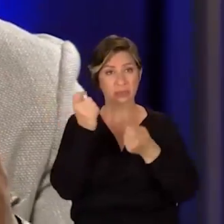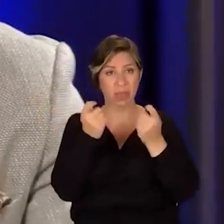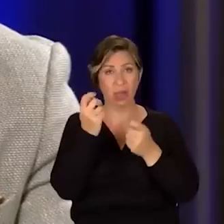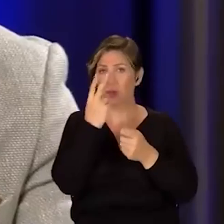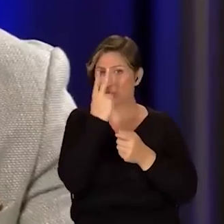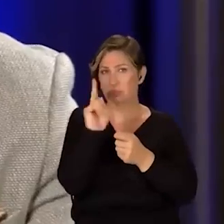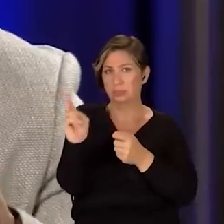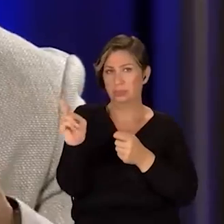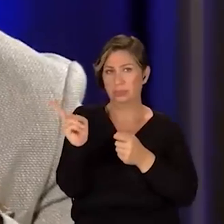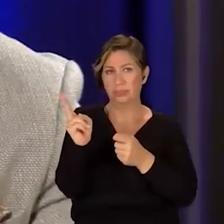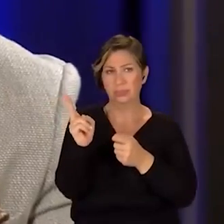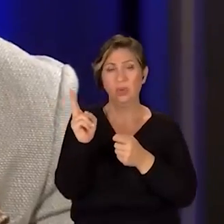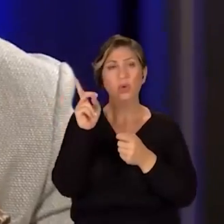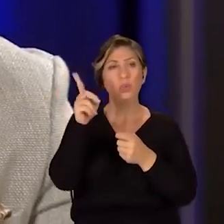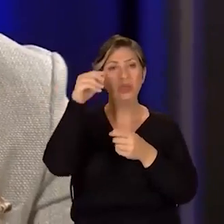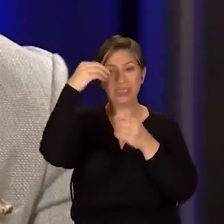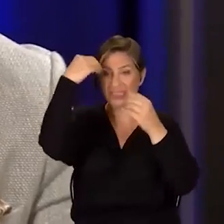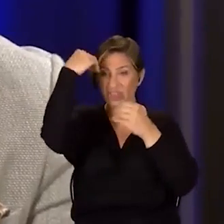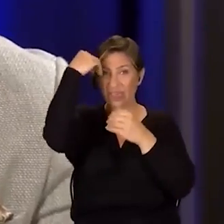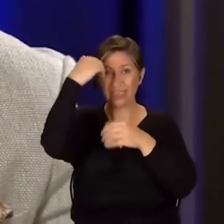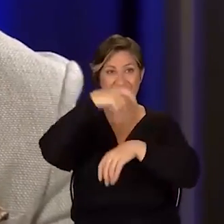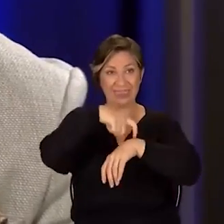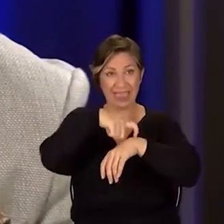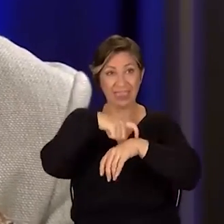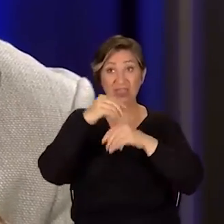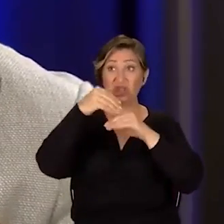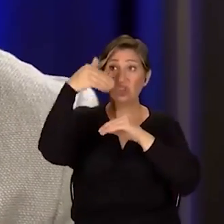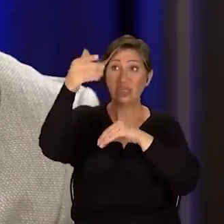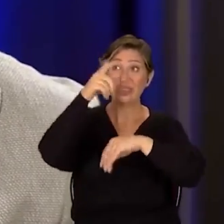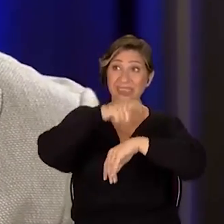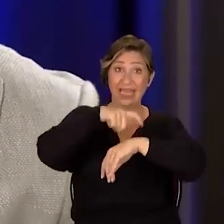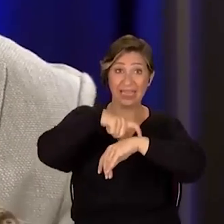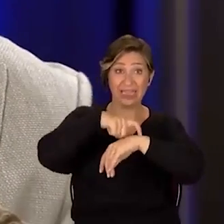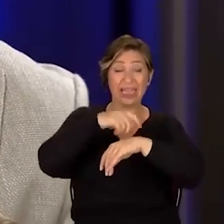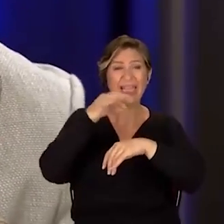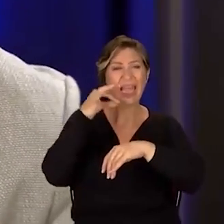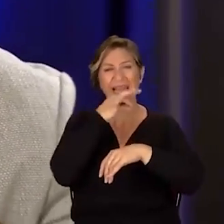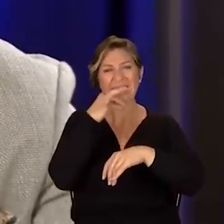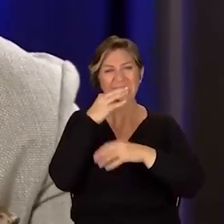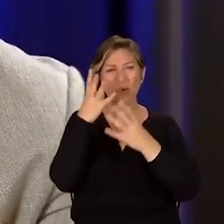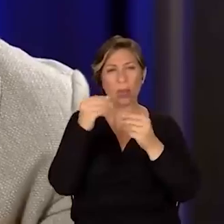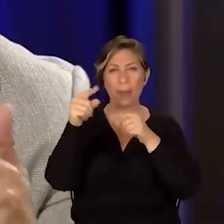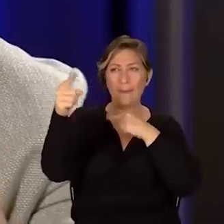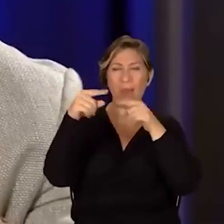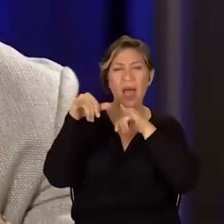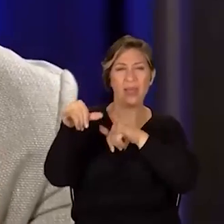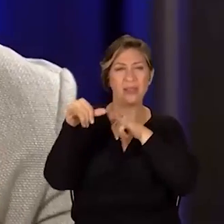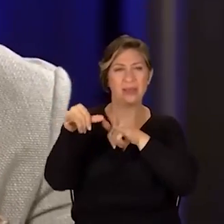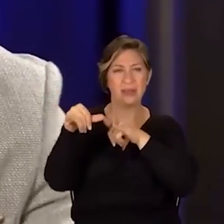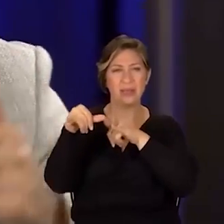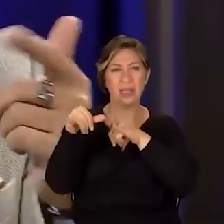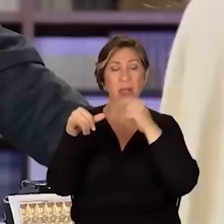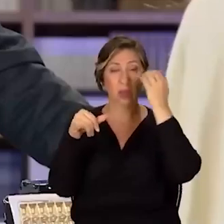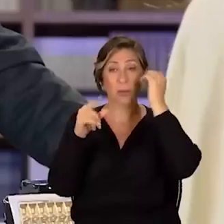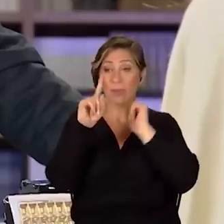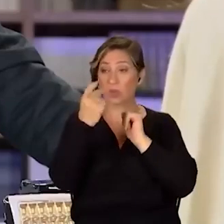ama insanlardaki. Bu içerideki bu saat dışarıdaki saatle yaklaşık olarak birbirini tutuyor.